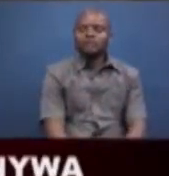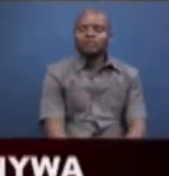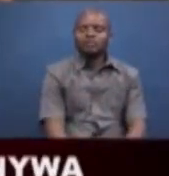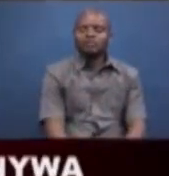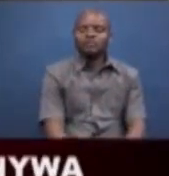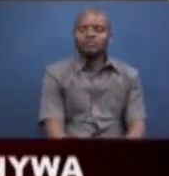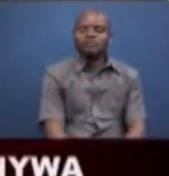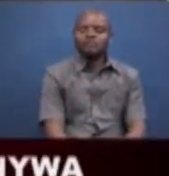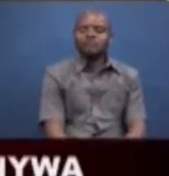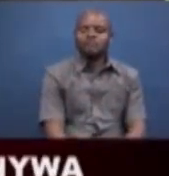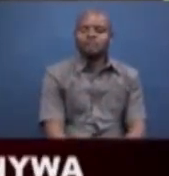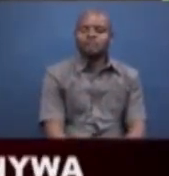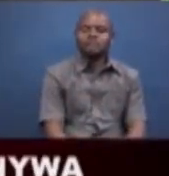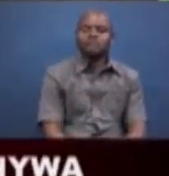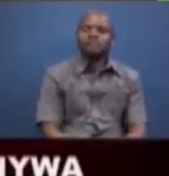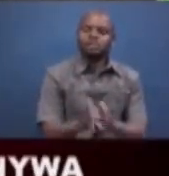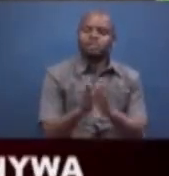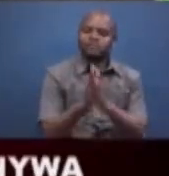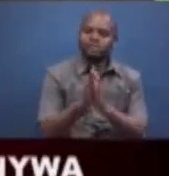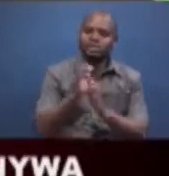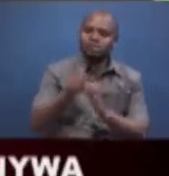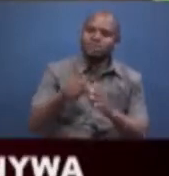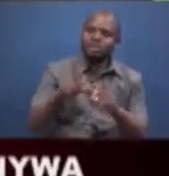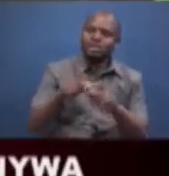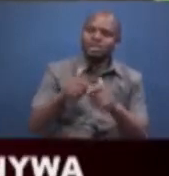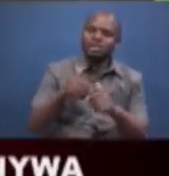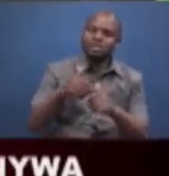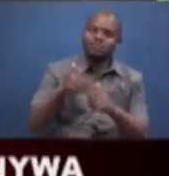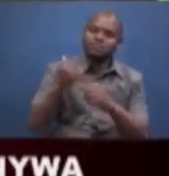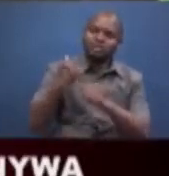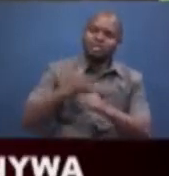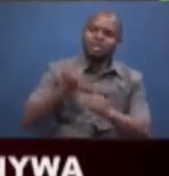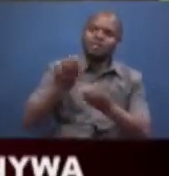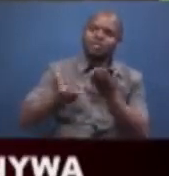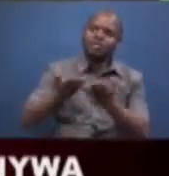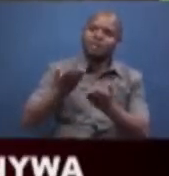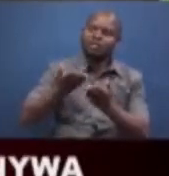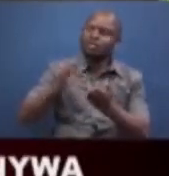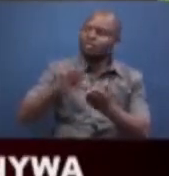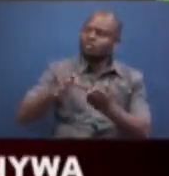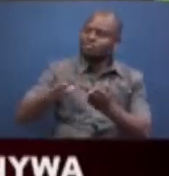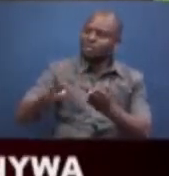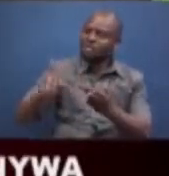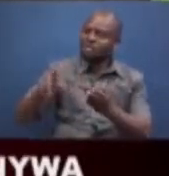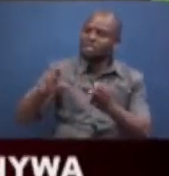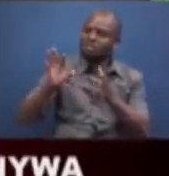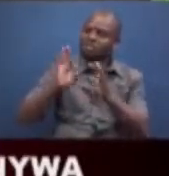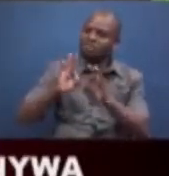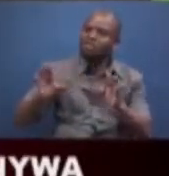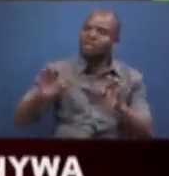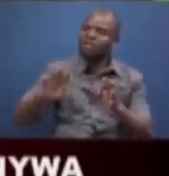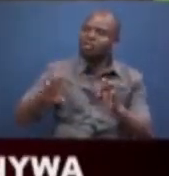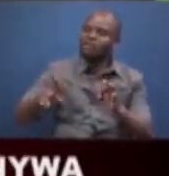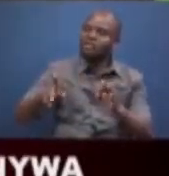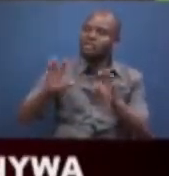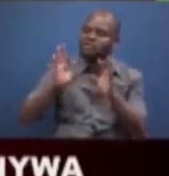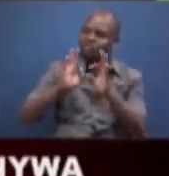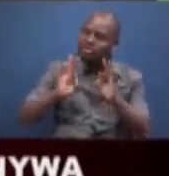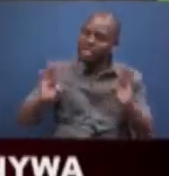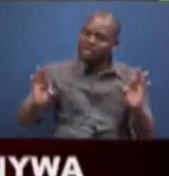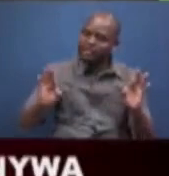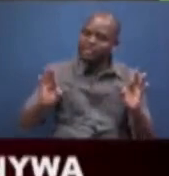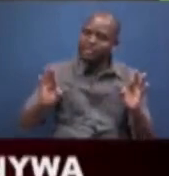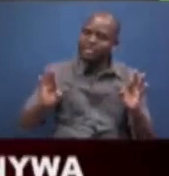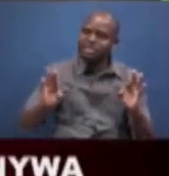kuomba kwa bei hii tukupongeza, lakini bebe jitahidi viwango vya maji, ubora wa maji, usafi wa